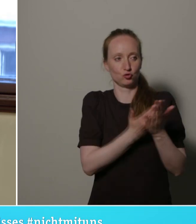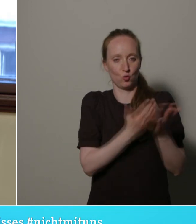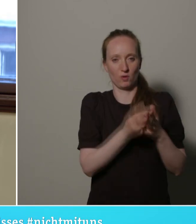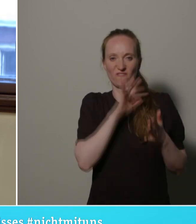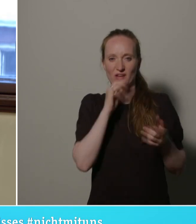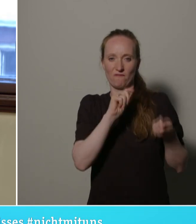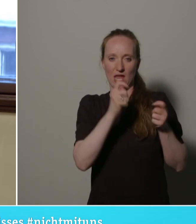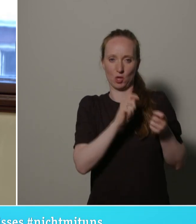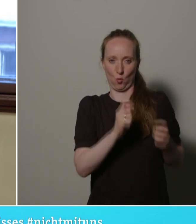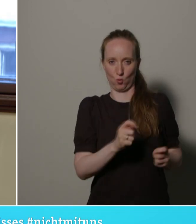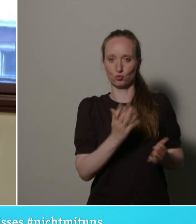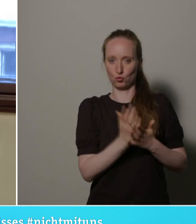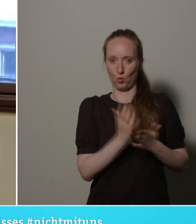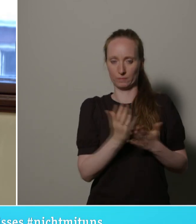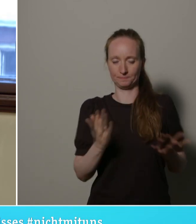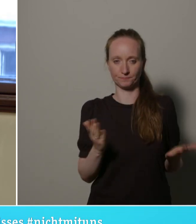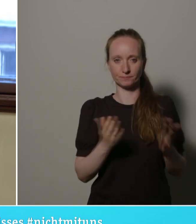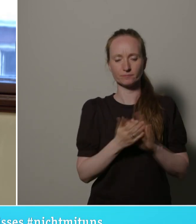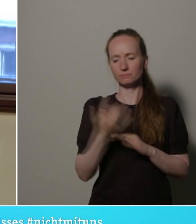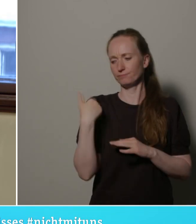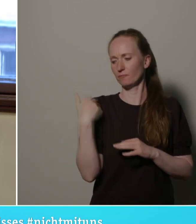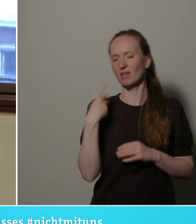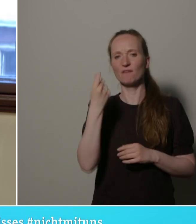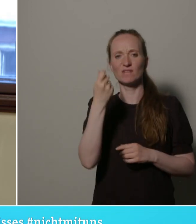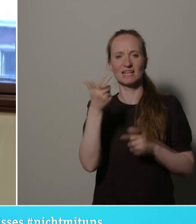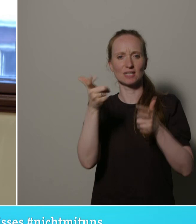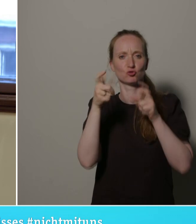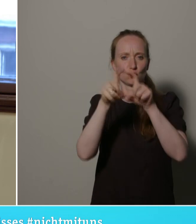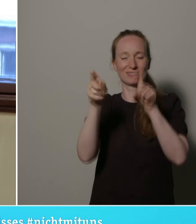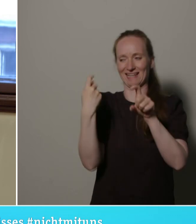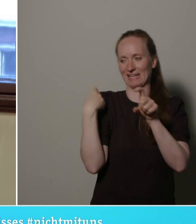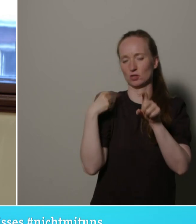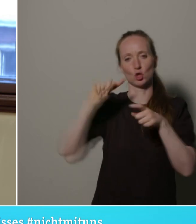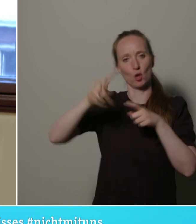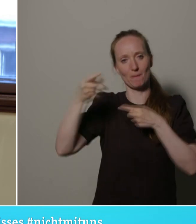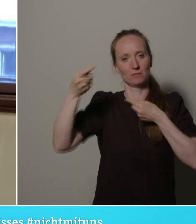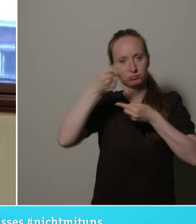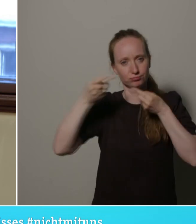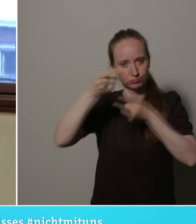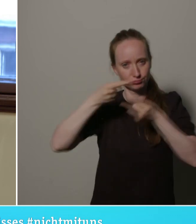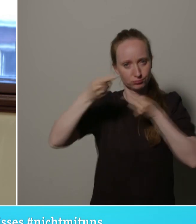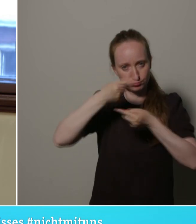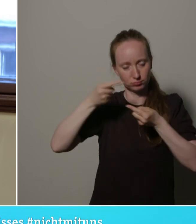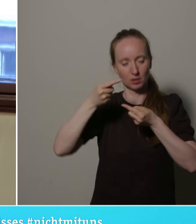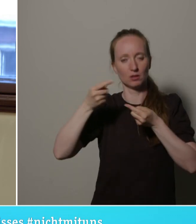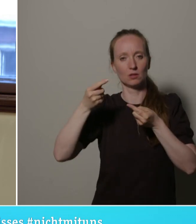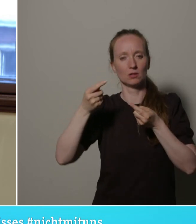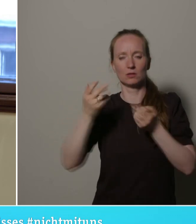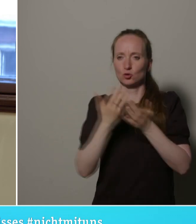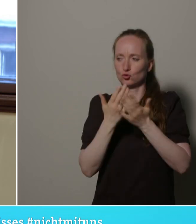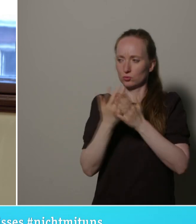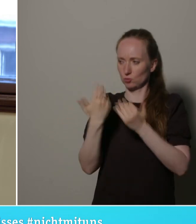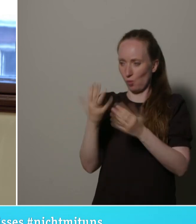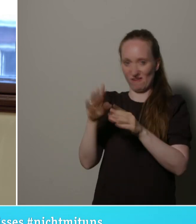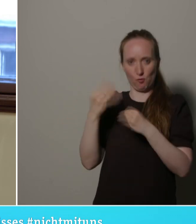SPD-Fraktion gibt. Und so wurde zuletzt im Finanzausschuss gestern darüber diskutiert. Und so wie das mir